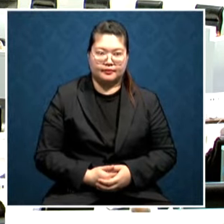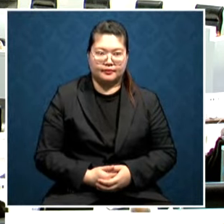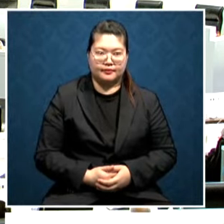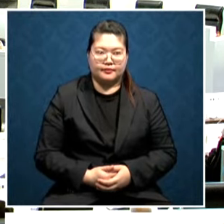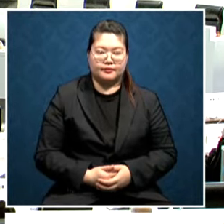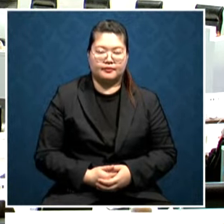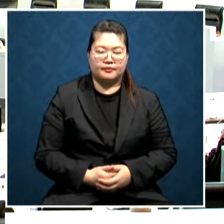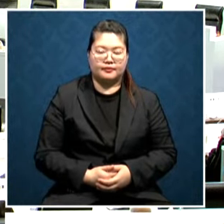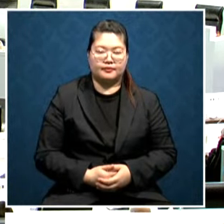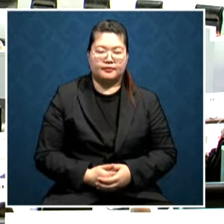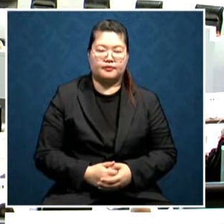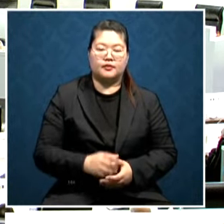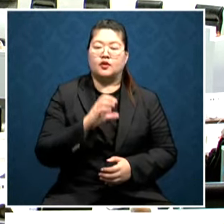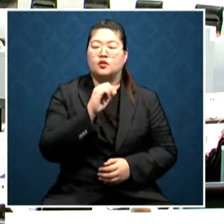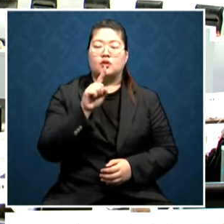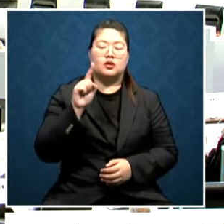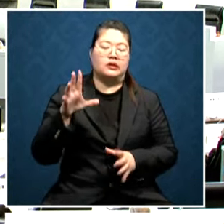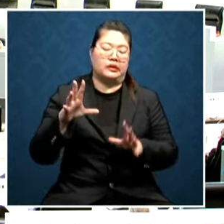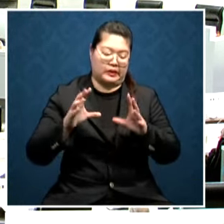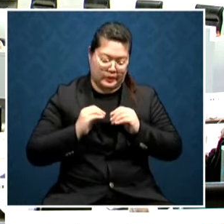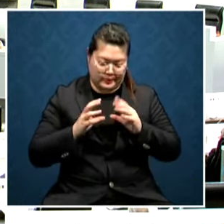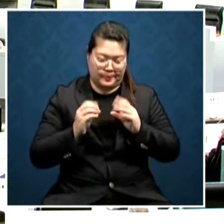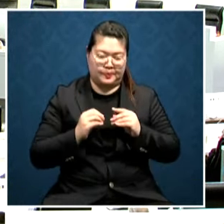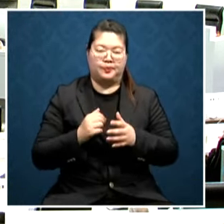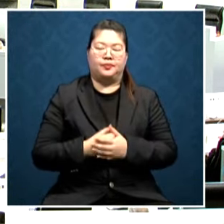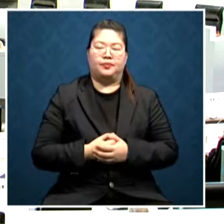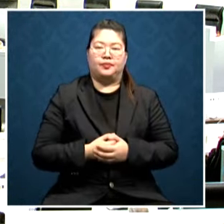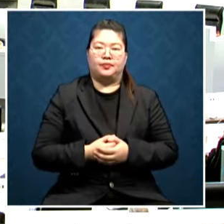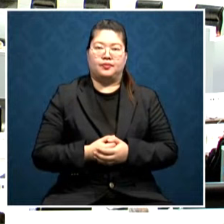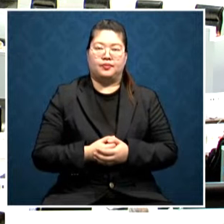กิติศักดิ์มื่นศรี011เห็นด้วยครับ